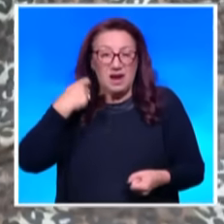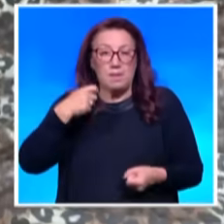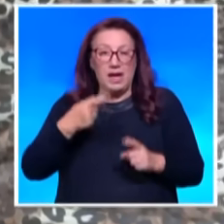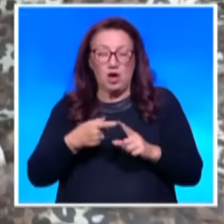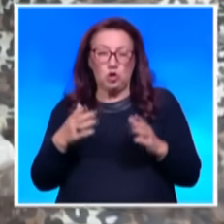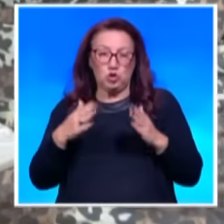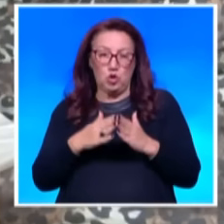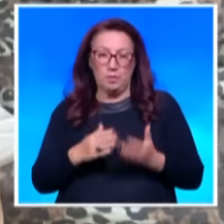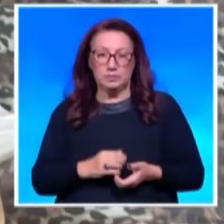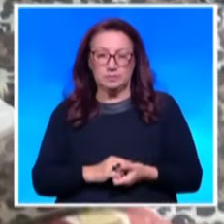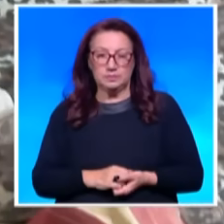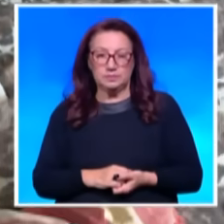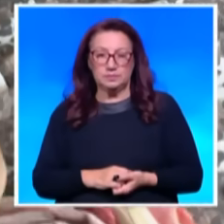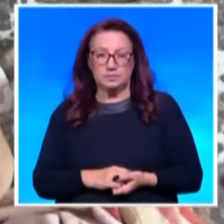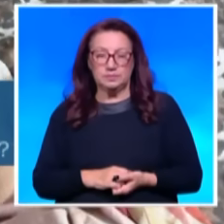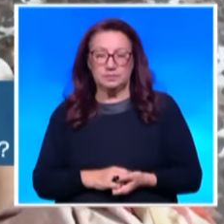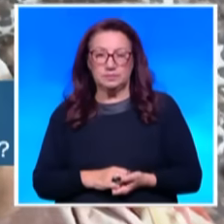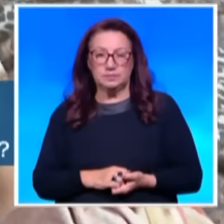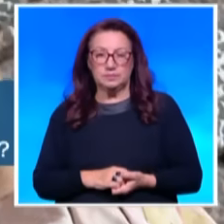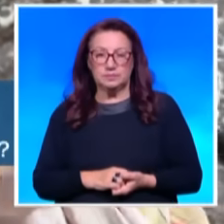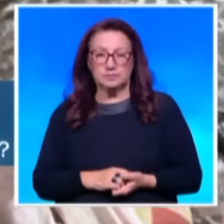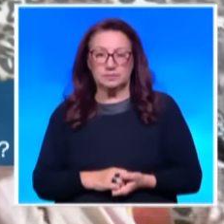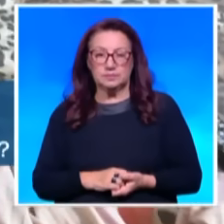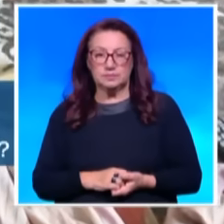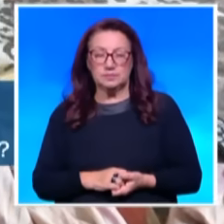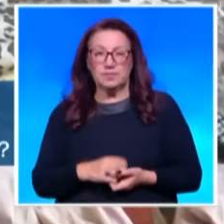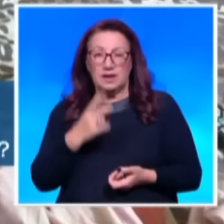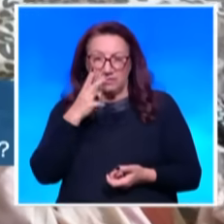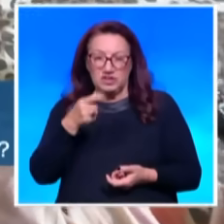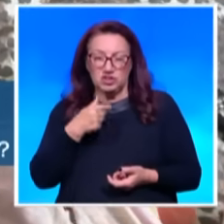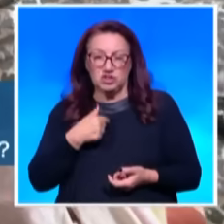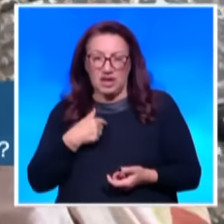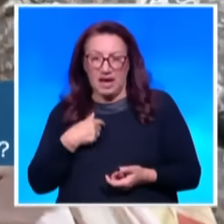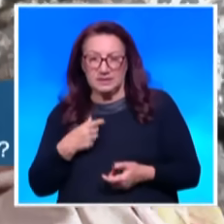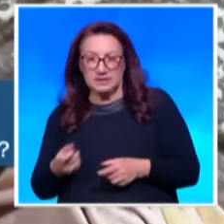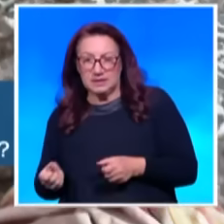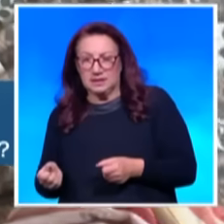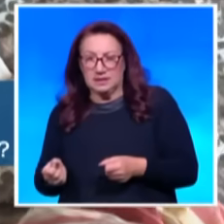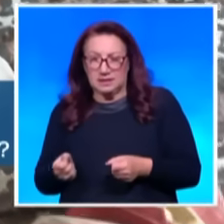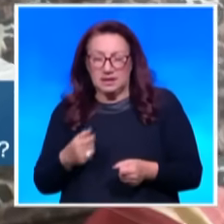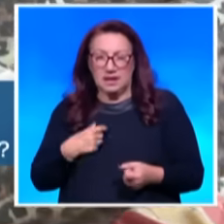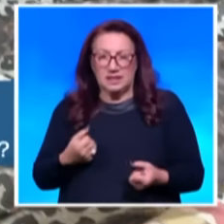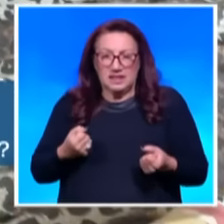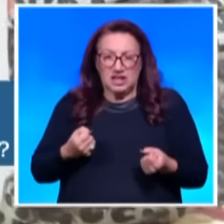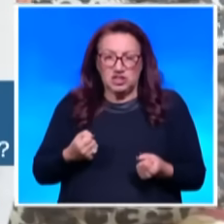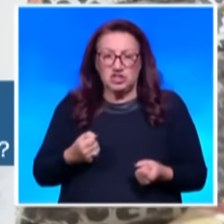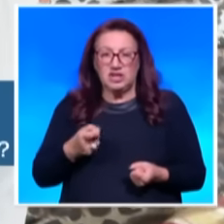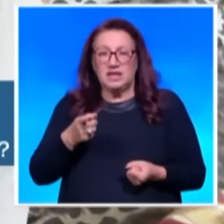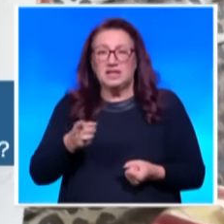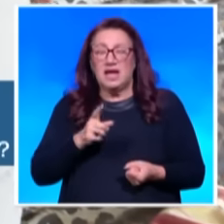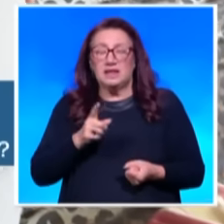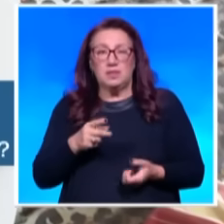Примести се кърчето. Ето така и аз я придържам или слагам възглавници, защото тя не може да